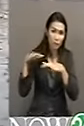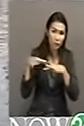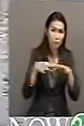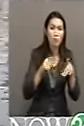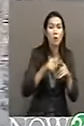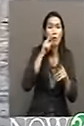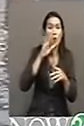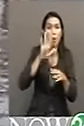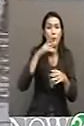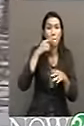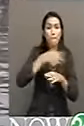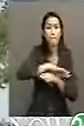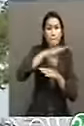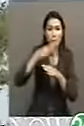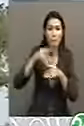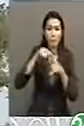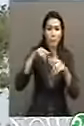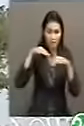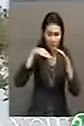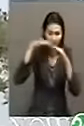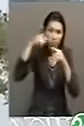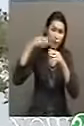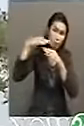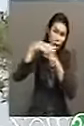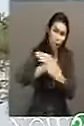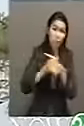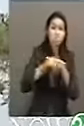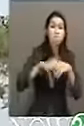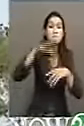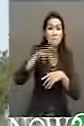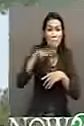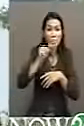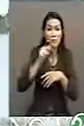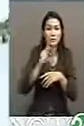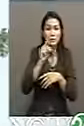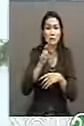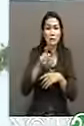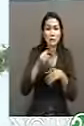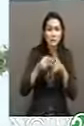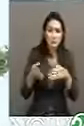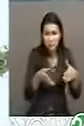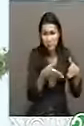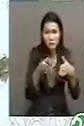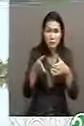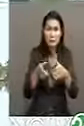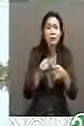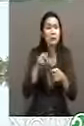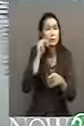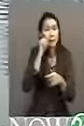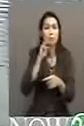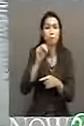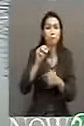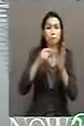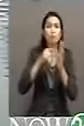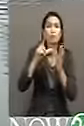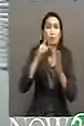ากเทือกเขาพนมดงรักแล้วก็ไหลลงสู่พื้นที่ด้านล่างซึ่งเป็นตัวเมืองศรีสะเกษผ่านลำห้วยสายต่างๆก่อนที่จะไหลลงสู่แม่น้ำมูล